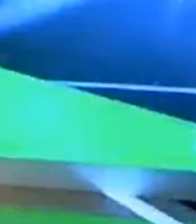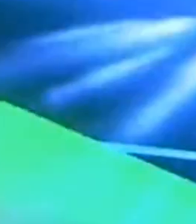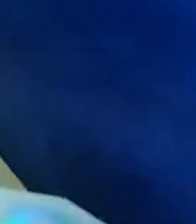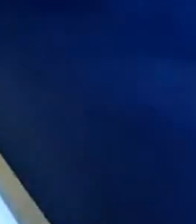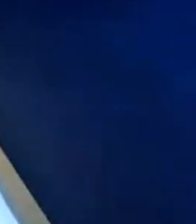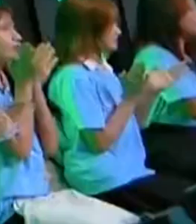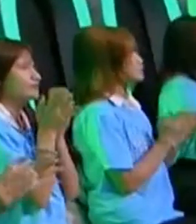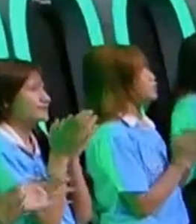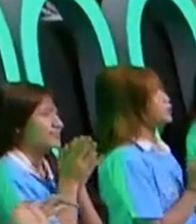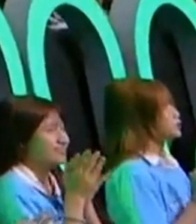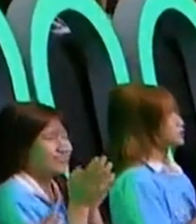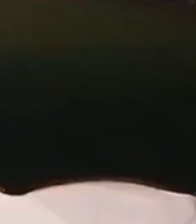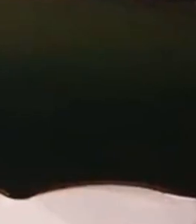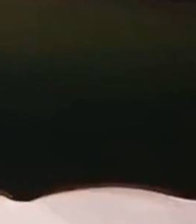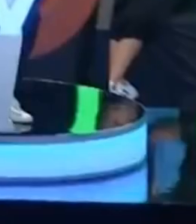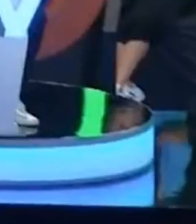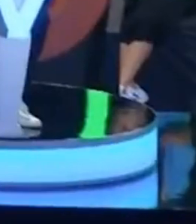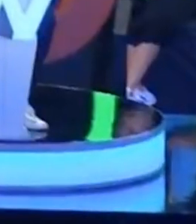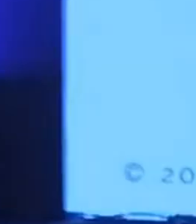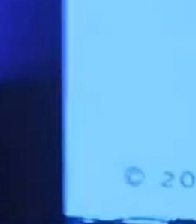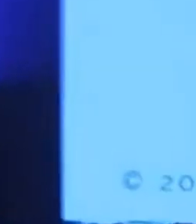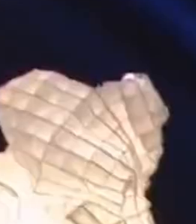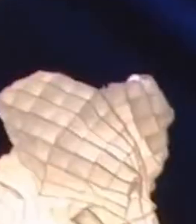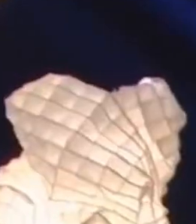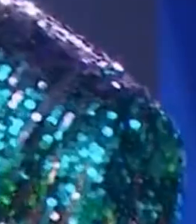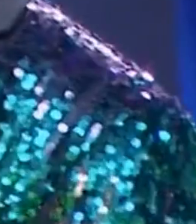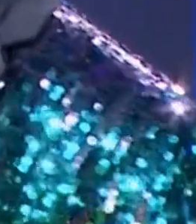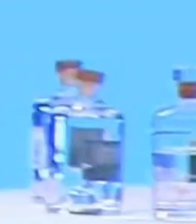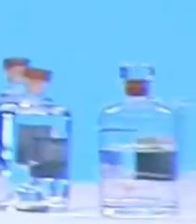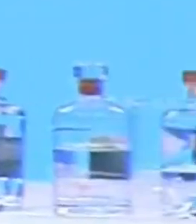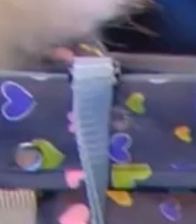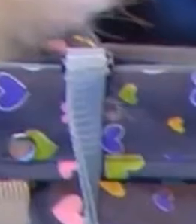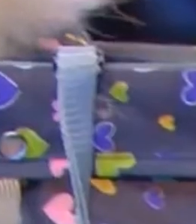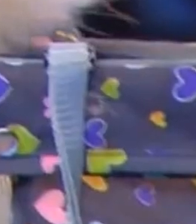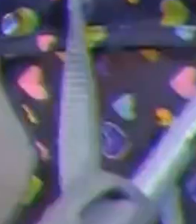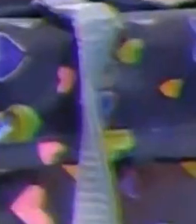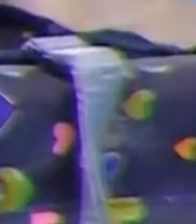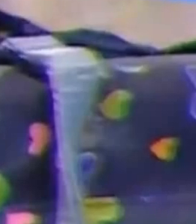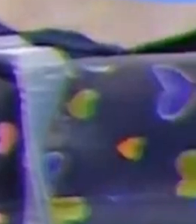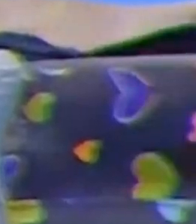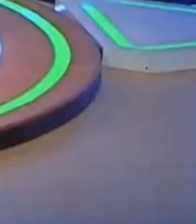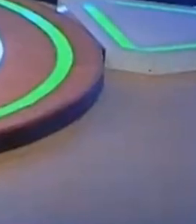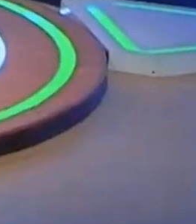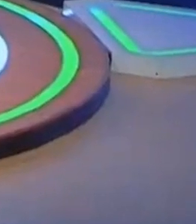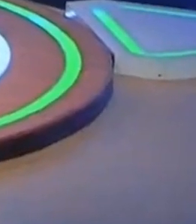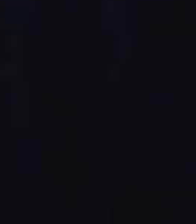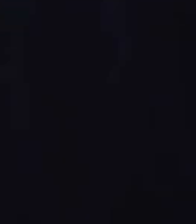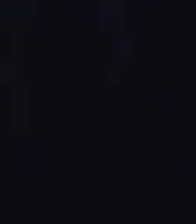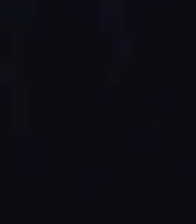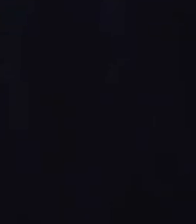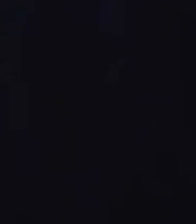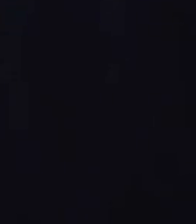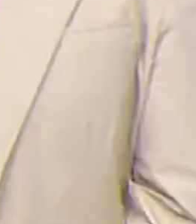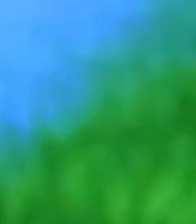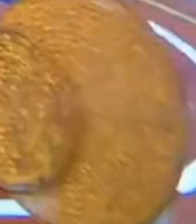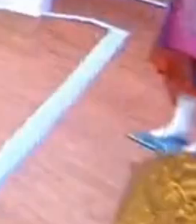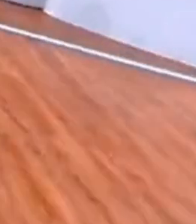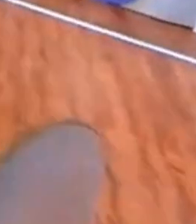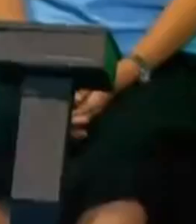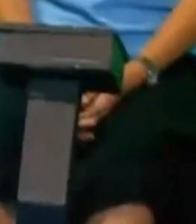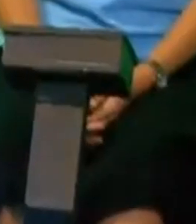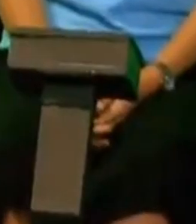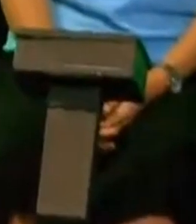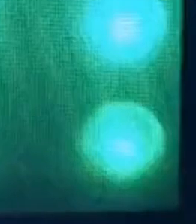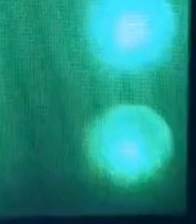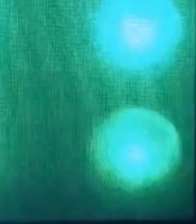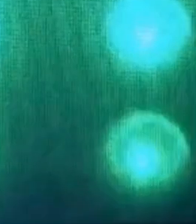Season 6ค่ะ การค้นหาสุดยอดนักธุรกิจที่สร้างผลกำไรควบคู่ไปกับความยั่งยืนทางสังคมและสิ่งแวดล้อมมาลุ้นกันว่า